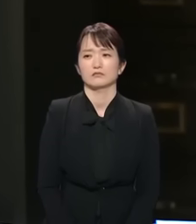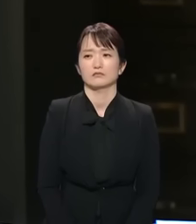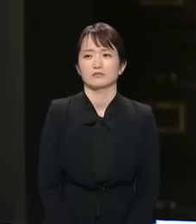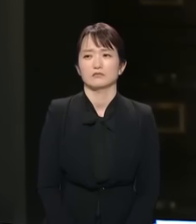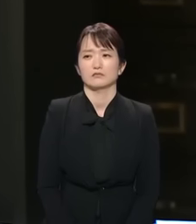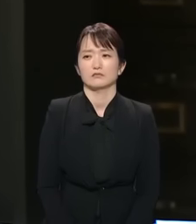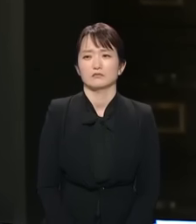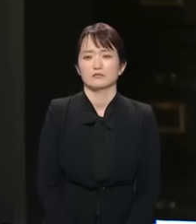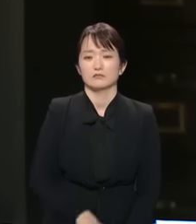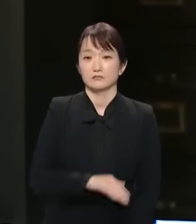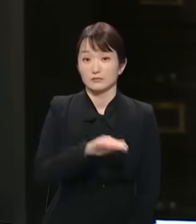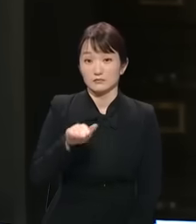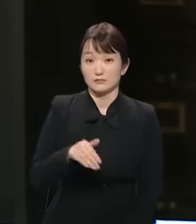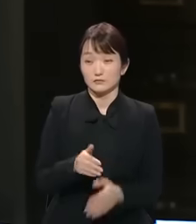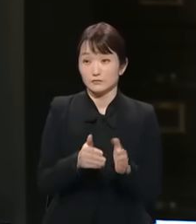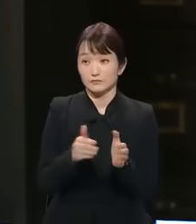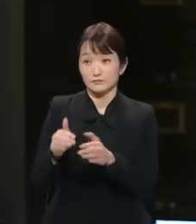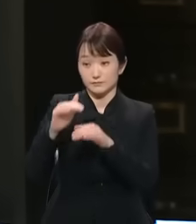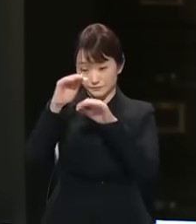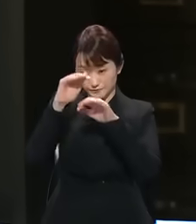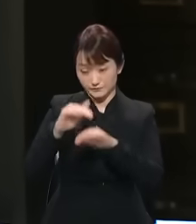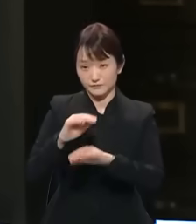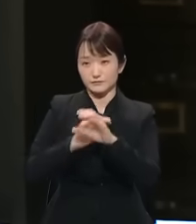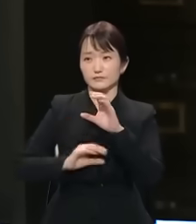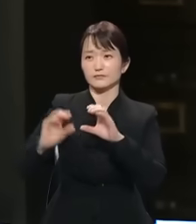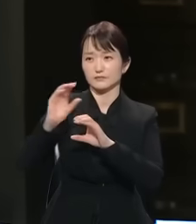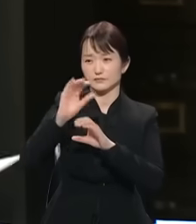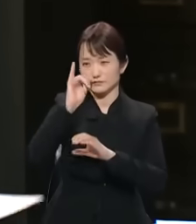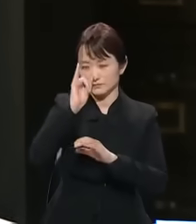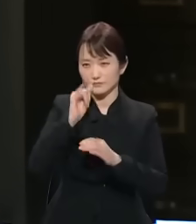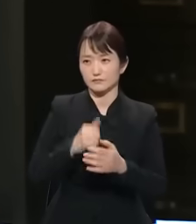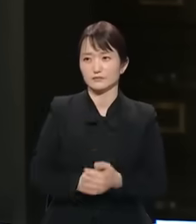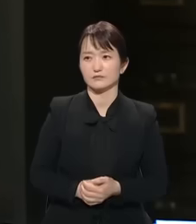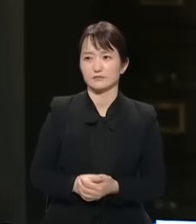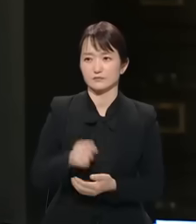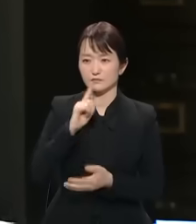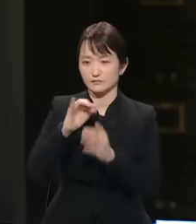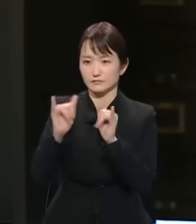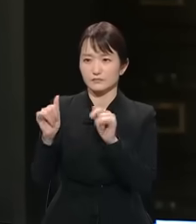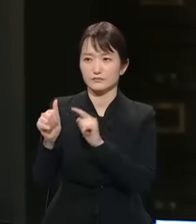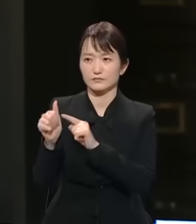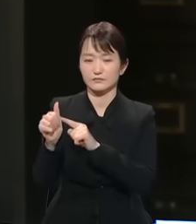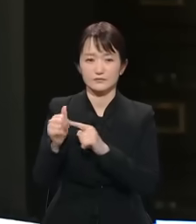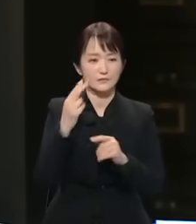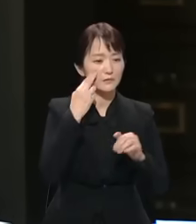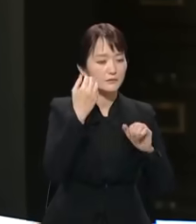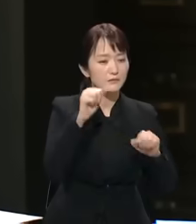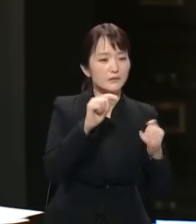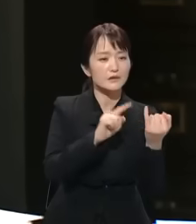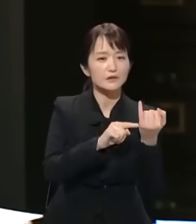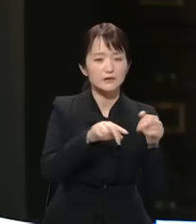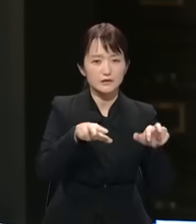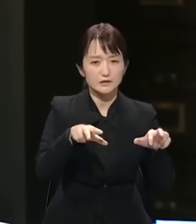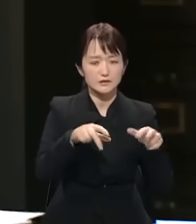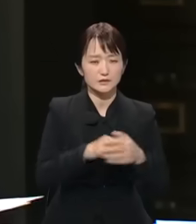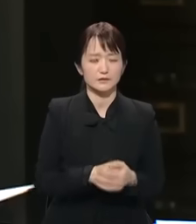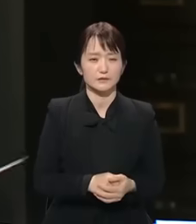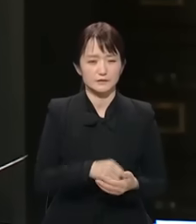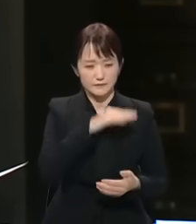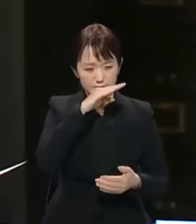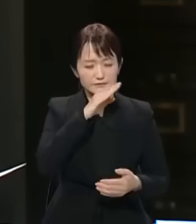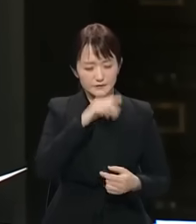저희가 준비한 내용이 조금 더 있습니다만 제보자께서 지금이라도 배우 측에 성의 있는 어떤 대응을